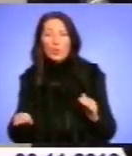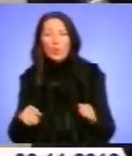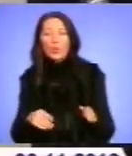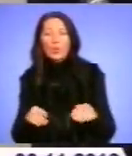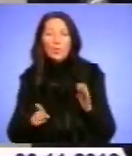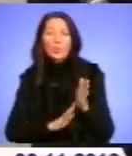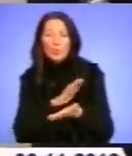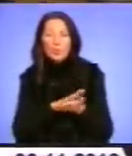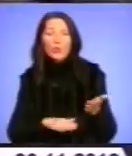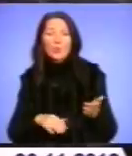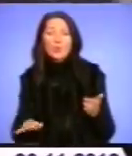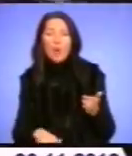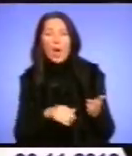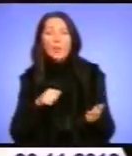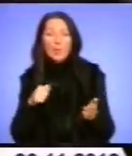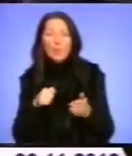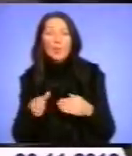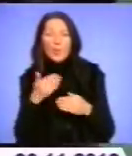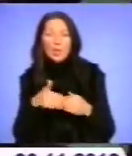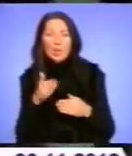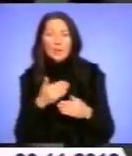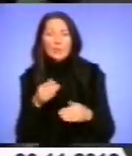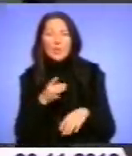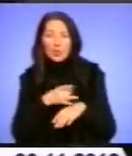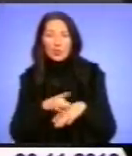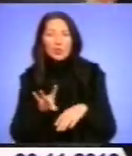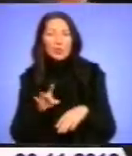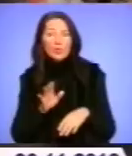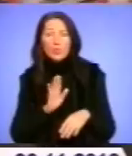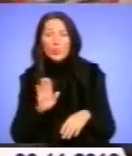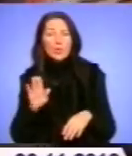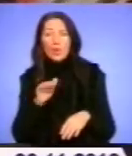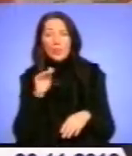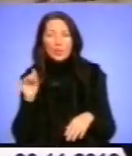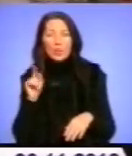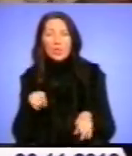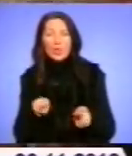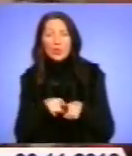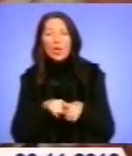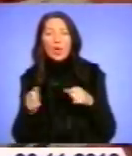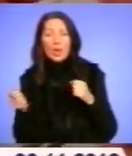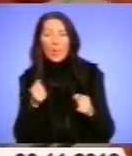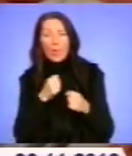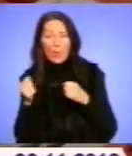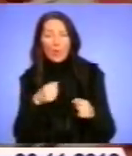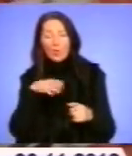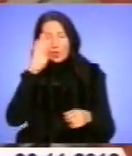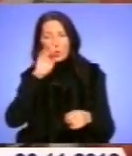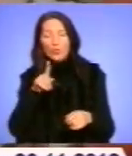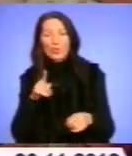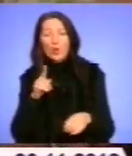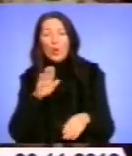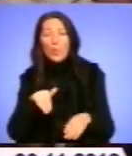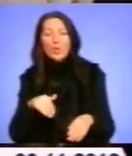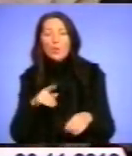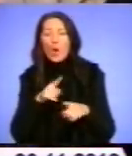удари ногами. Жорстокості захмілілому нападнику було не позичати. Так гамселив руками і ногами власника помешкання, що згодом родичам важко